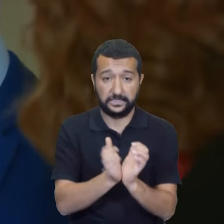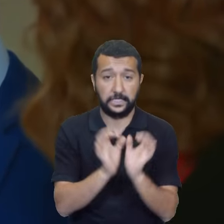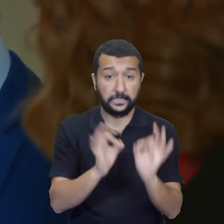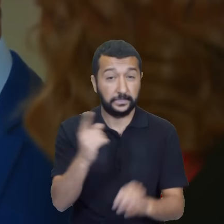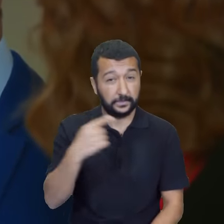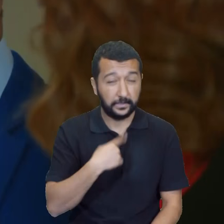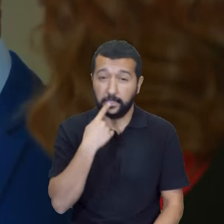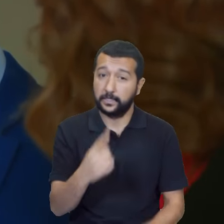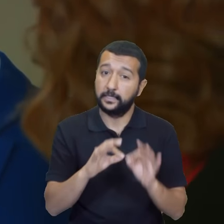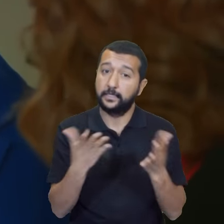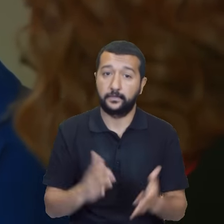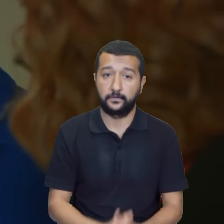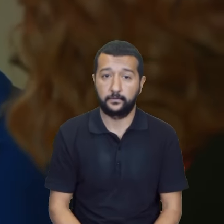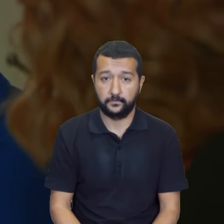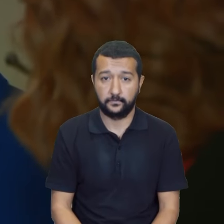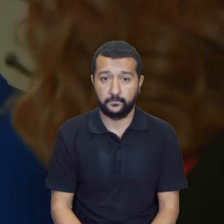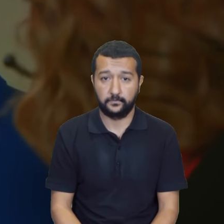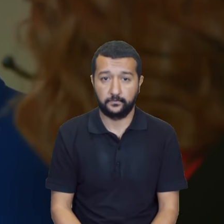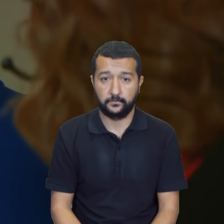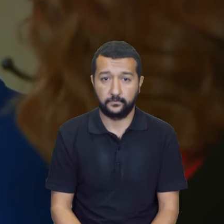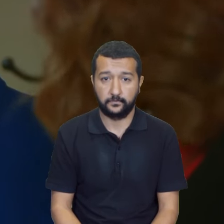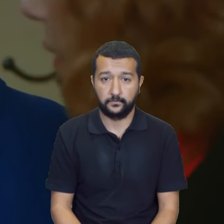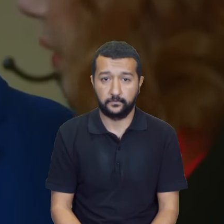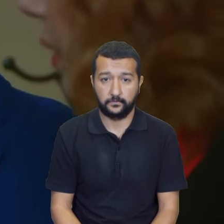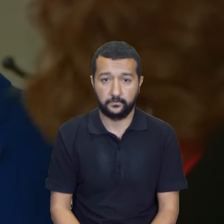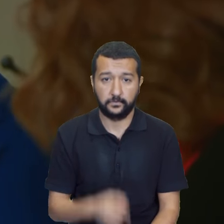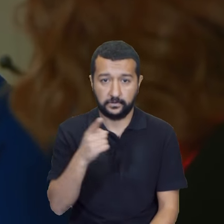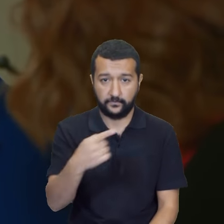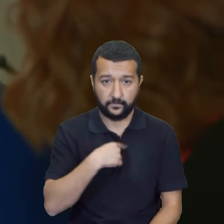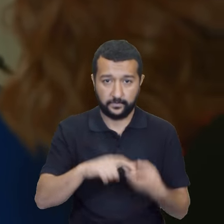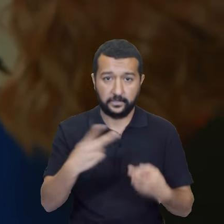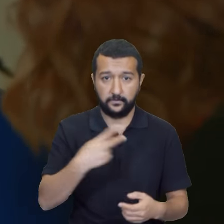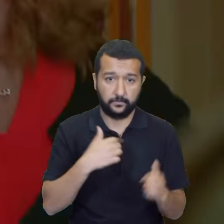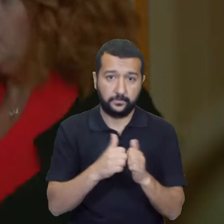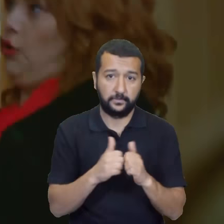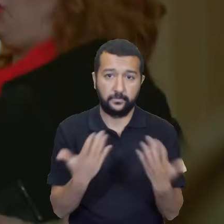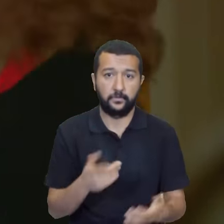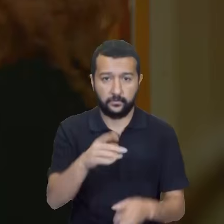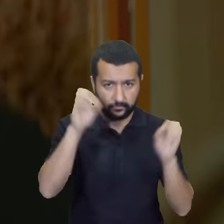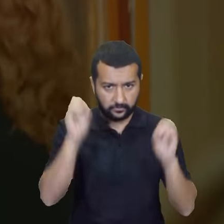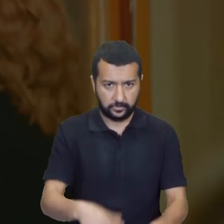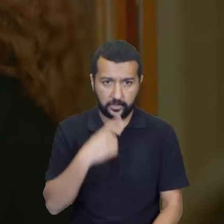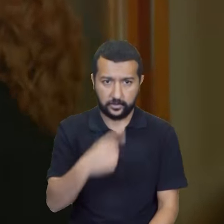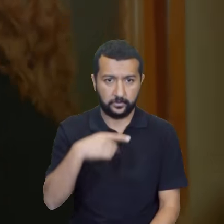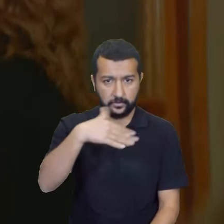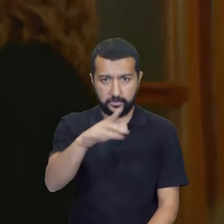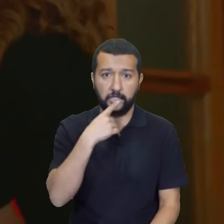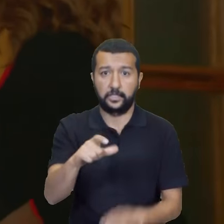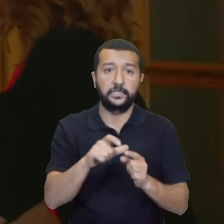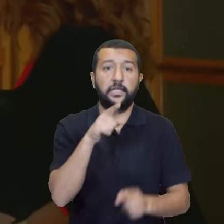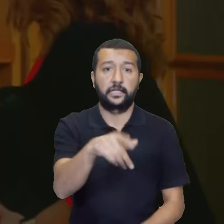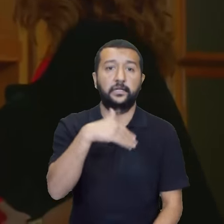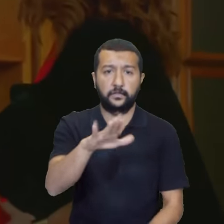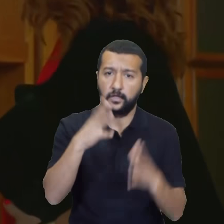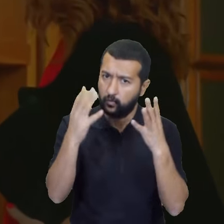Sığarız derken? Dişli koltuğuna bakıyorlar. Sen ve ben beraber. Öz! Geri bas Şener, geri